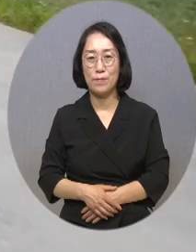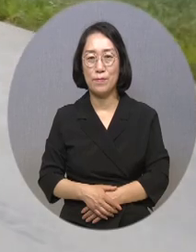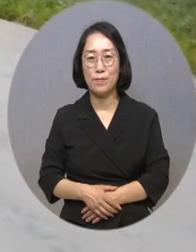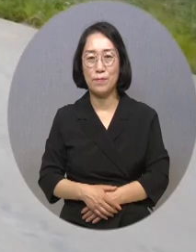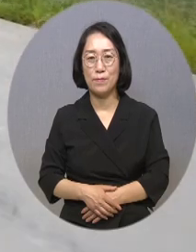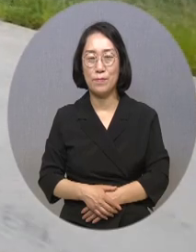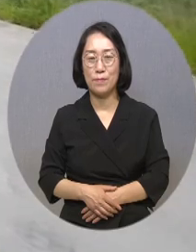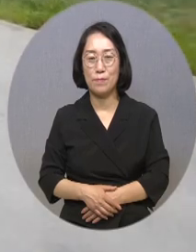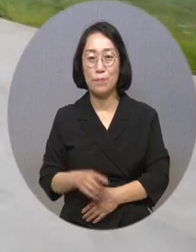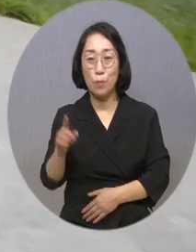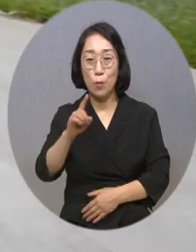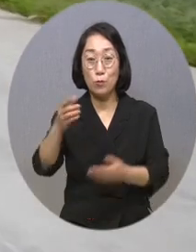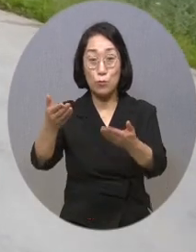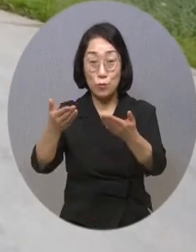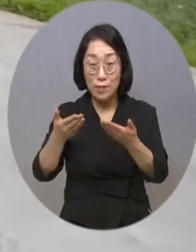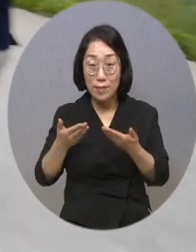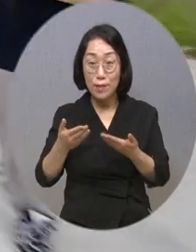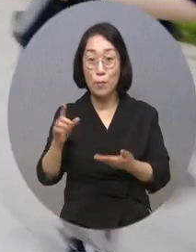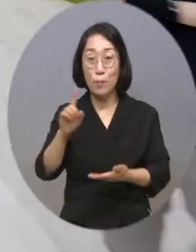우와 이거 뭐야 주신 거야?